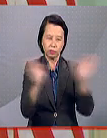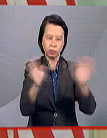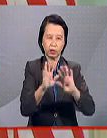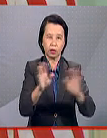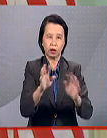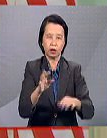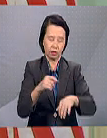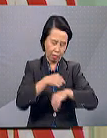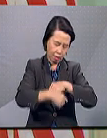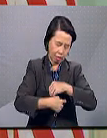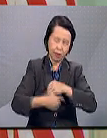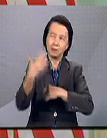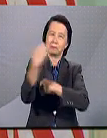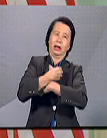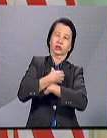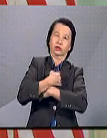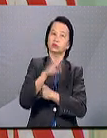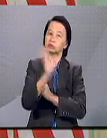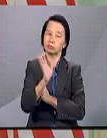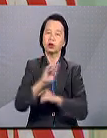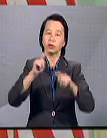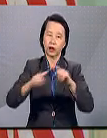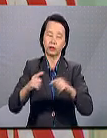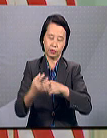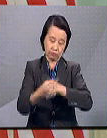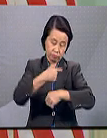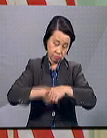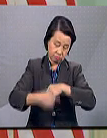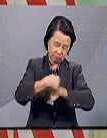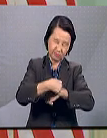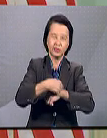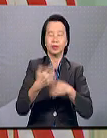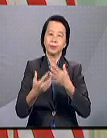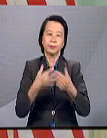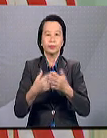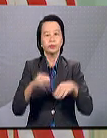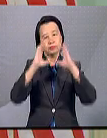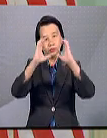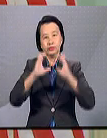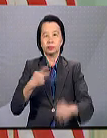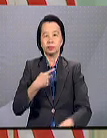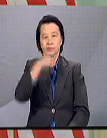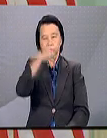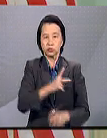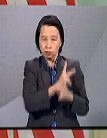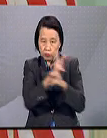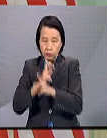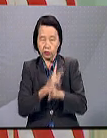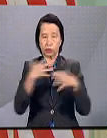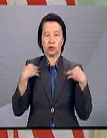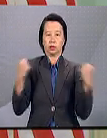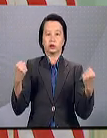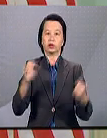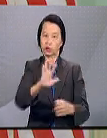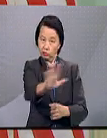ini sebagai satu paksaan. Anggaplah ini adalah sebagai salah satu cara kita untuk menjaga kesihatan